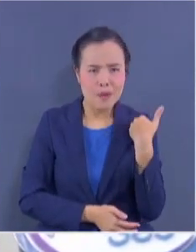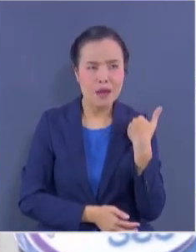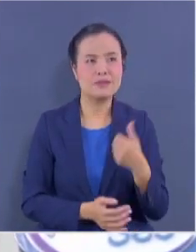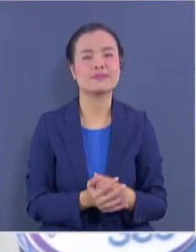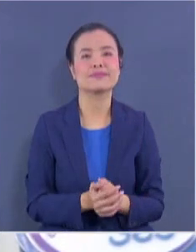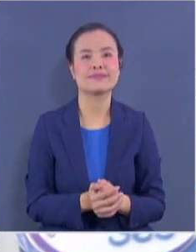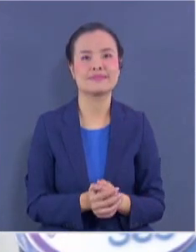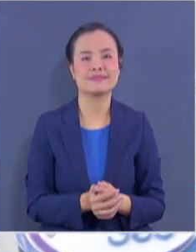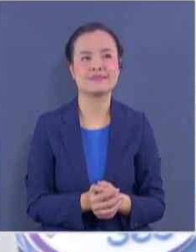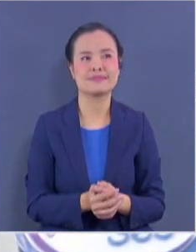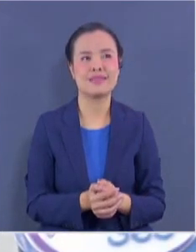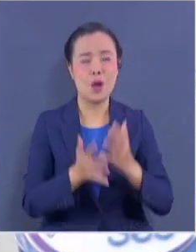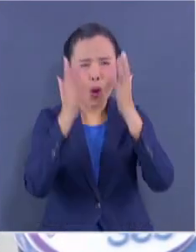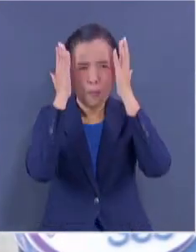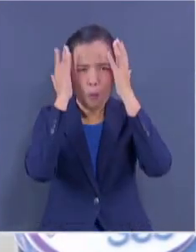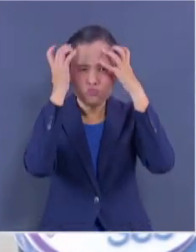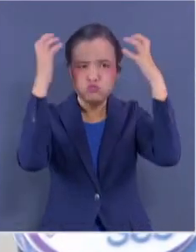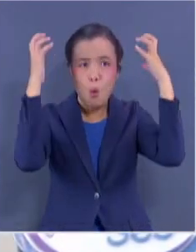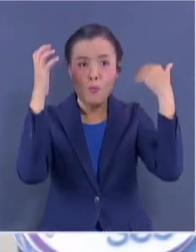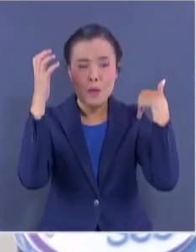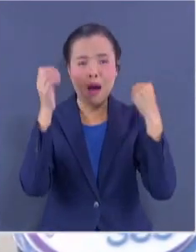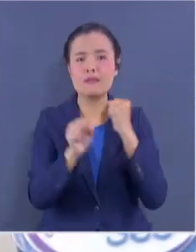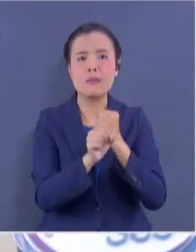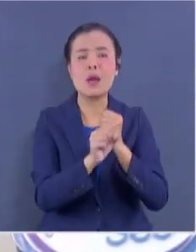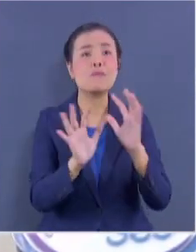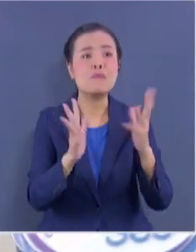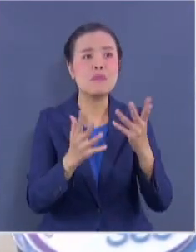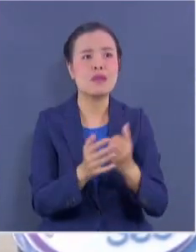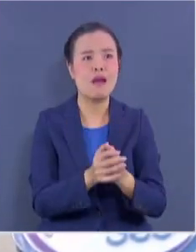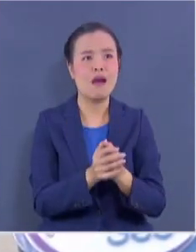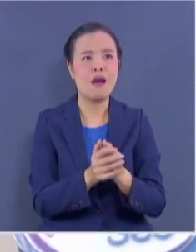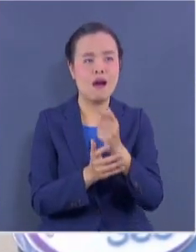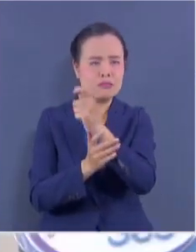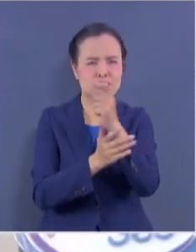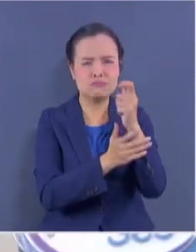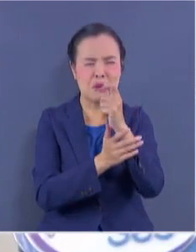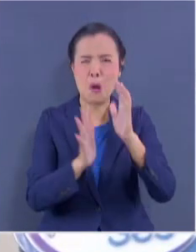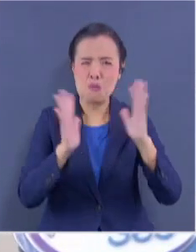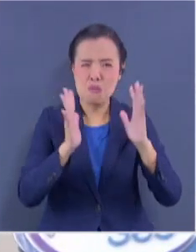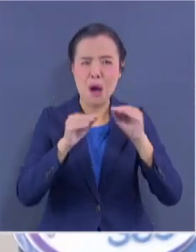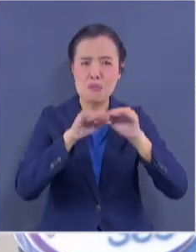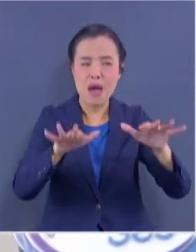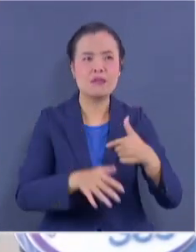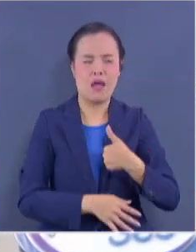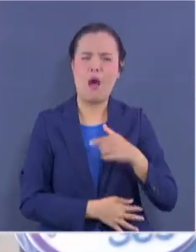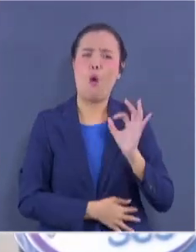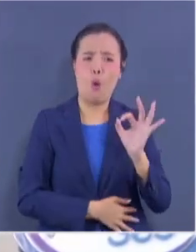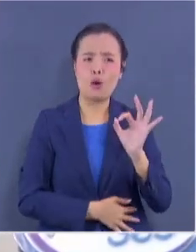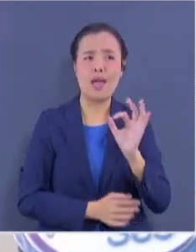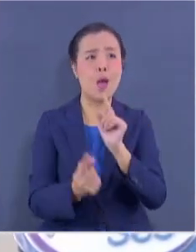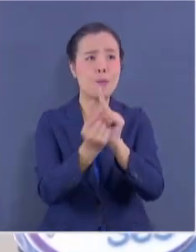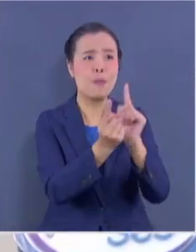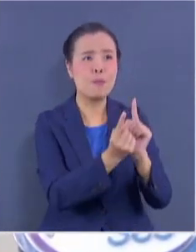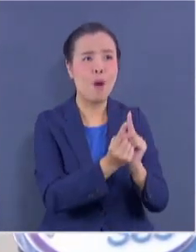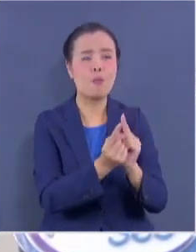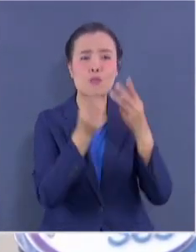ล้วแบบผมเป็นไงฟูไหมยังไม่ได้ทำผมเลยอะไรอย่างเงี้ยแล้วคนถ่ายไปเยอะมากจริงๆหนูโอเคที่จะแบบไปพบคนอื่น